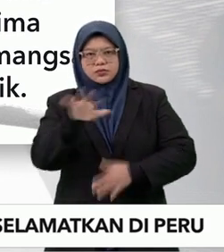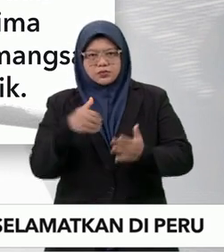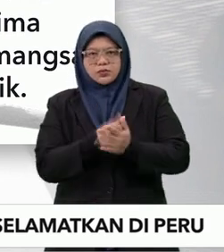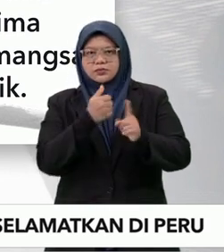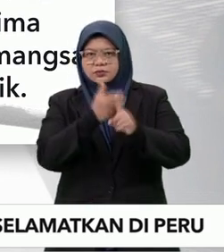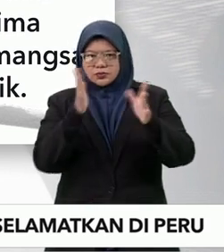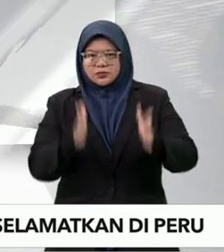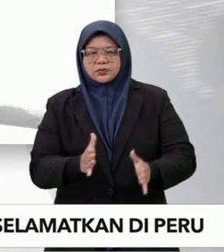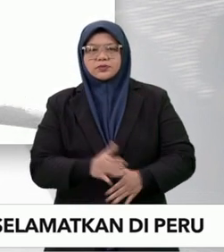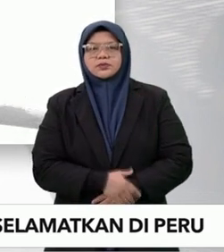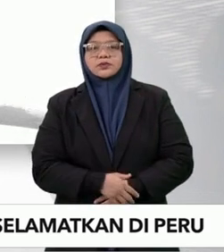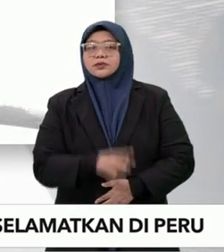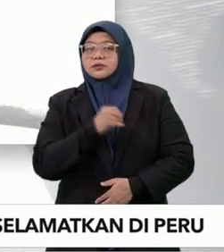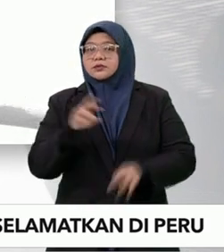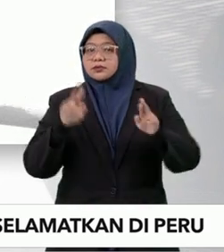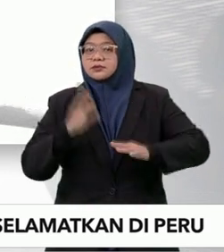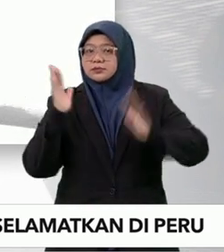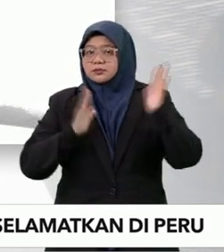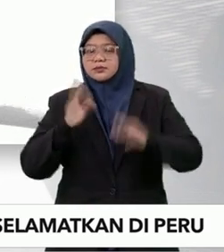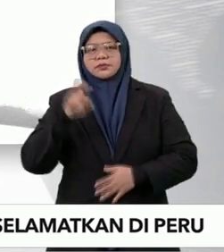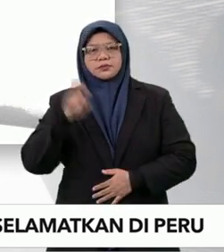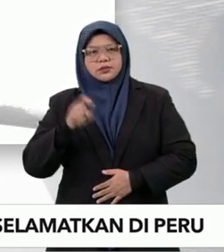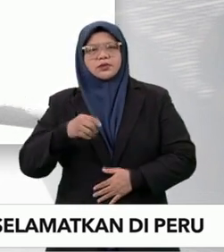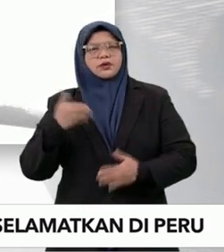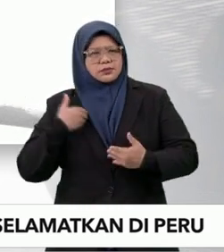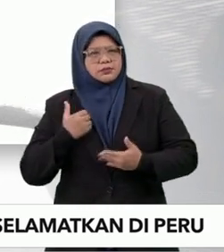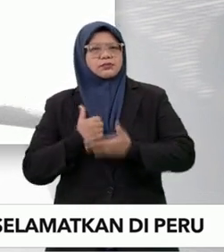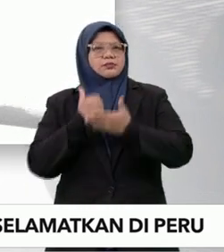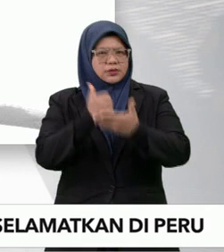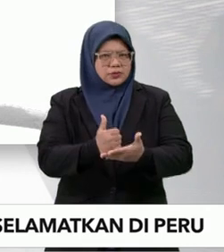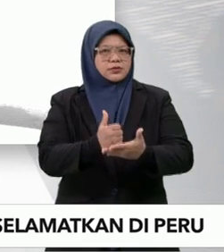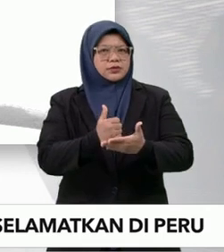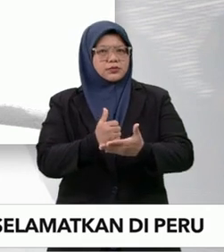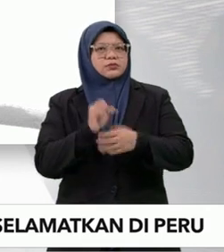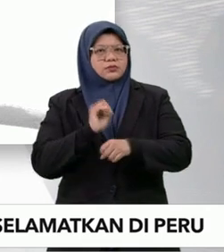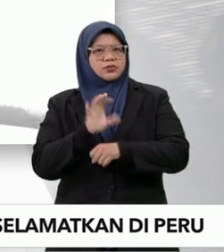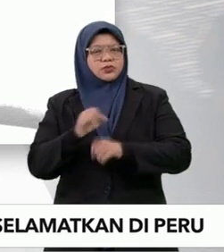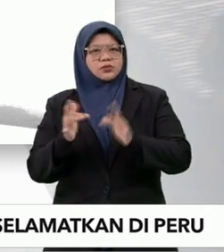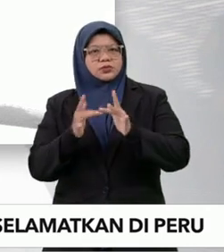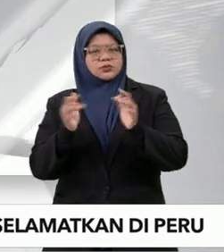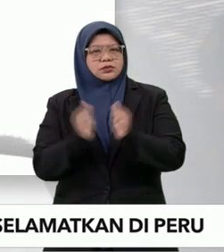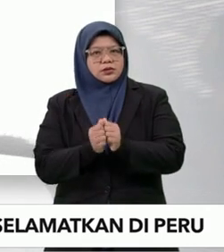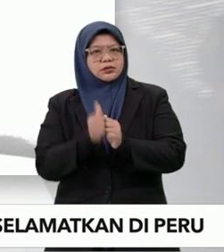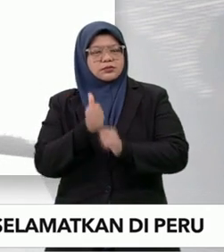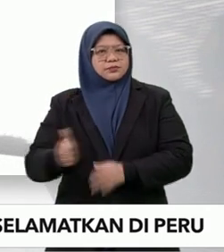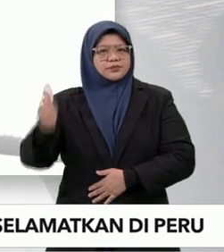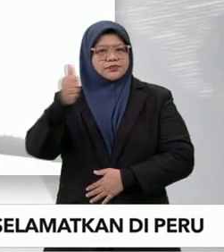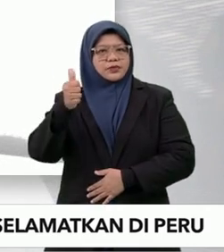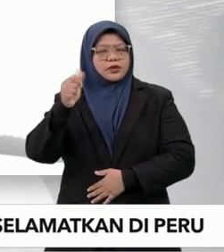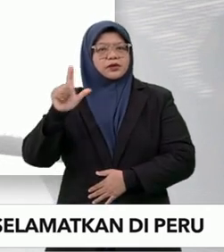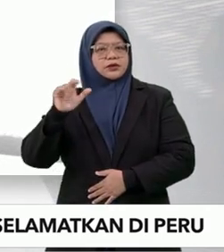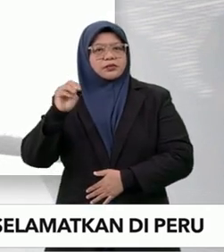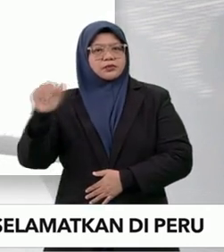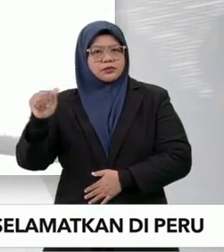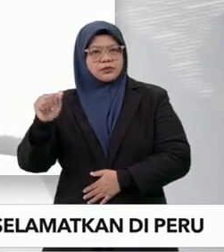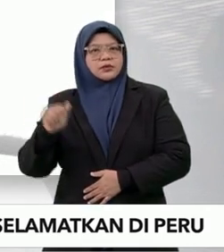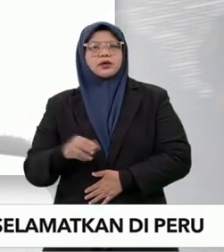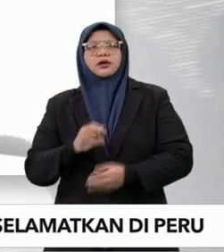mangsa rakyat Malaysia yang memerlukan sebarang bantuan konsuler boleh berhubung dengan kedutaan besar Malaysia di lima di